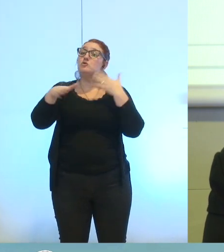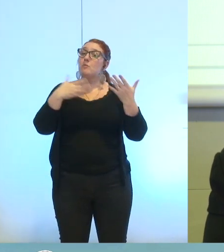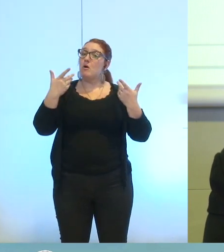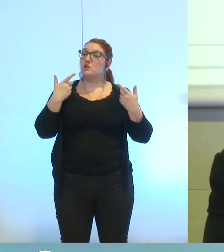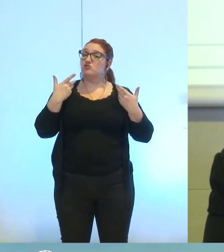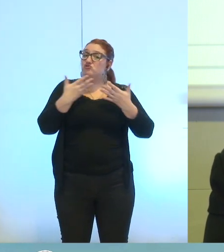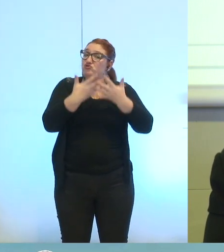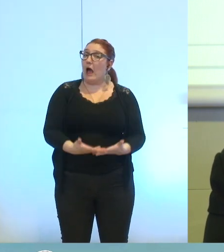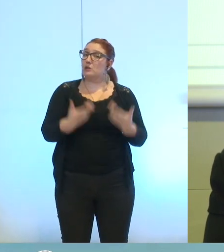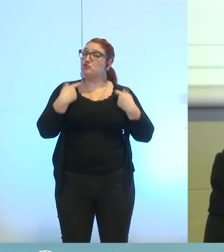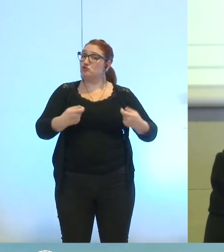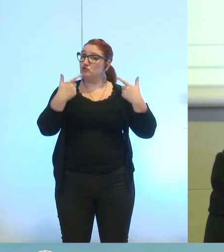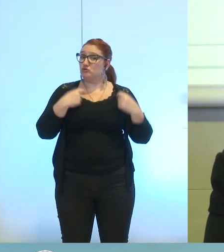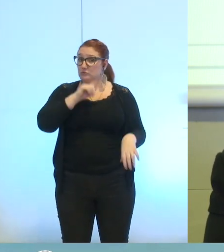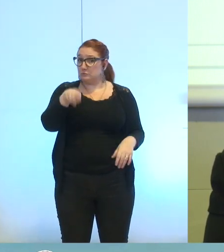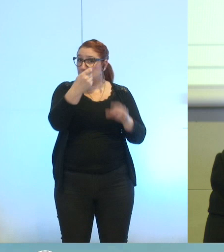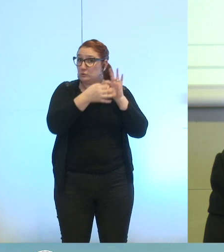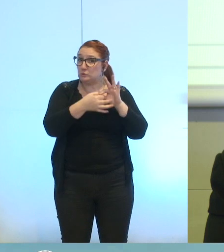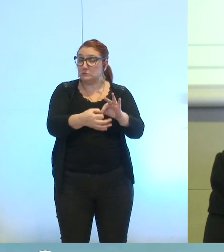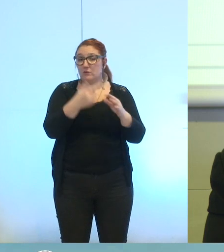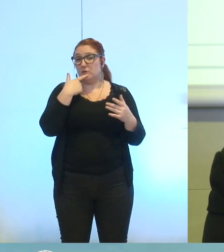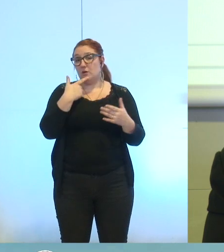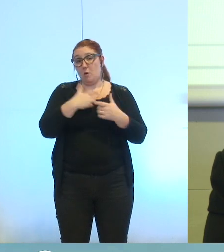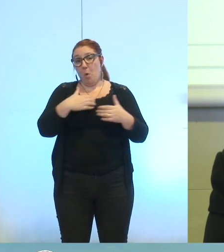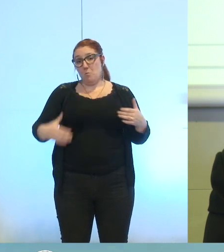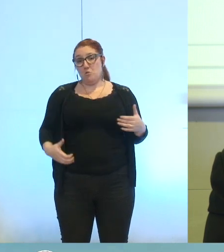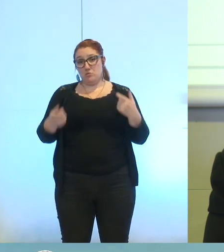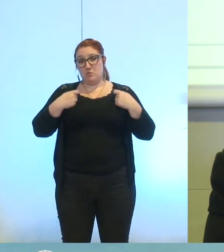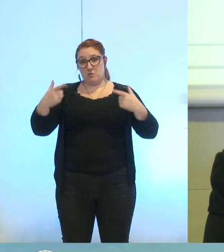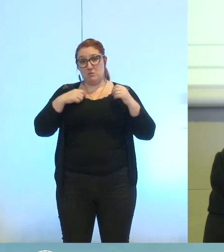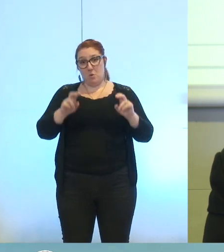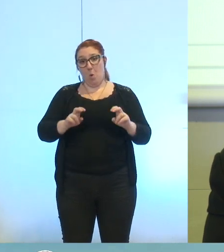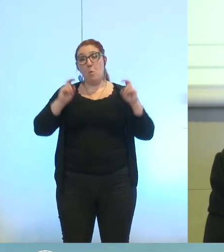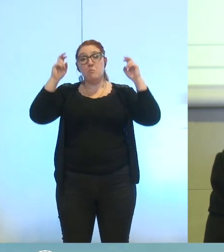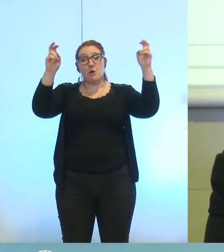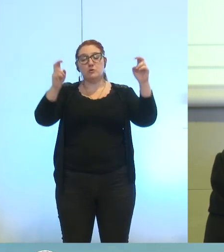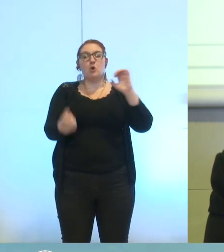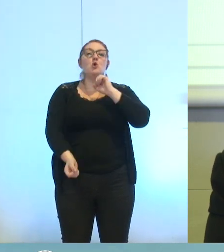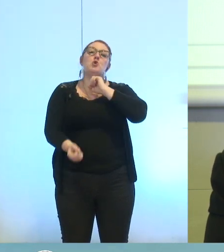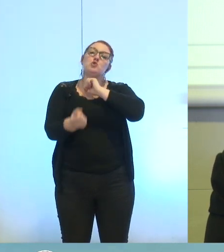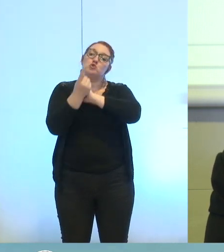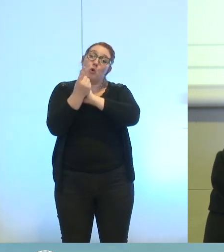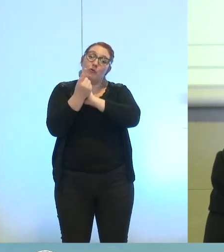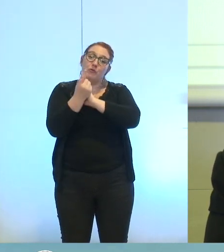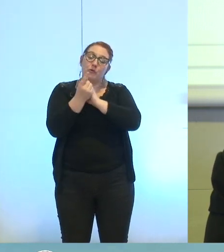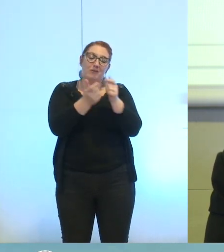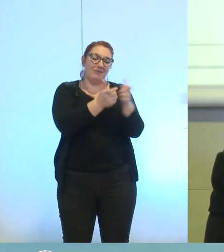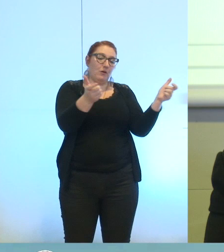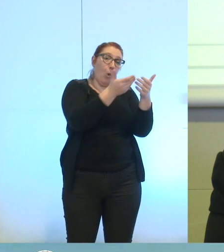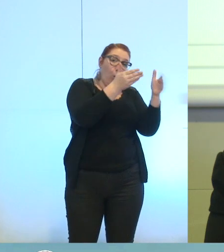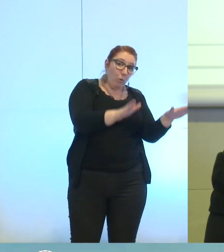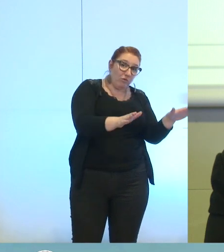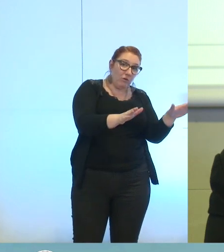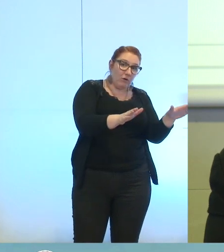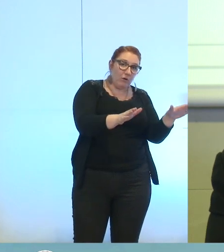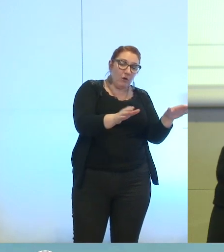et donc une augmentation des dépenses pour la commune sauf si à une ouverture correspond la fermeture d'un